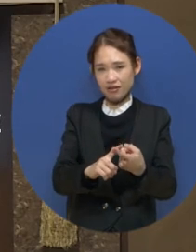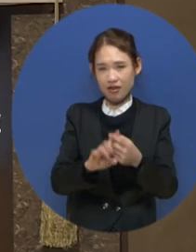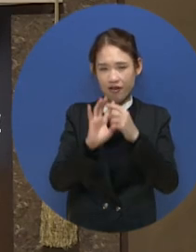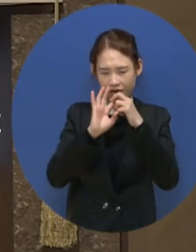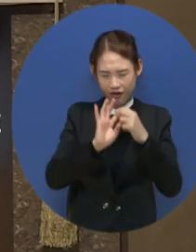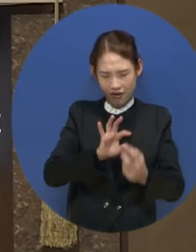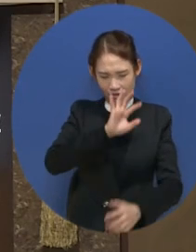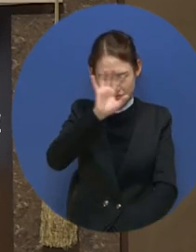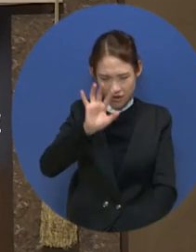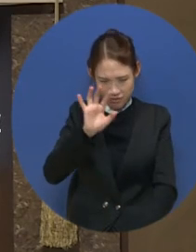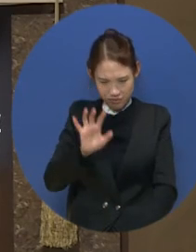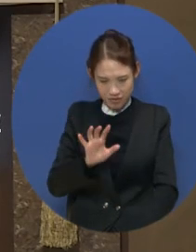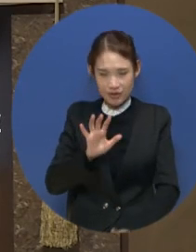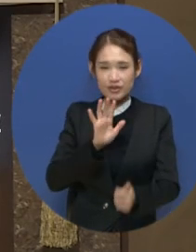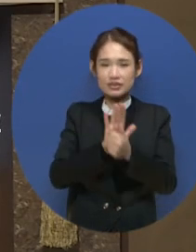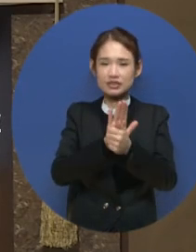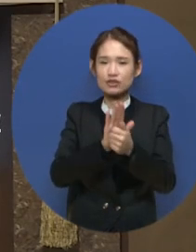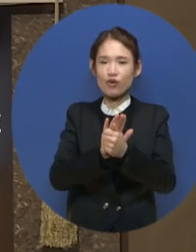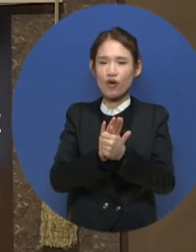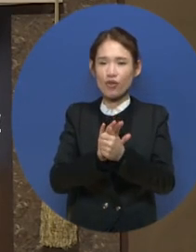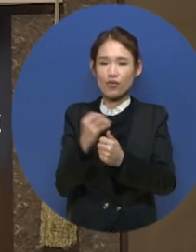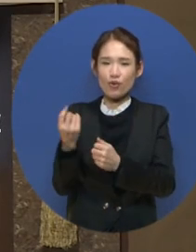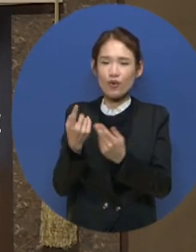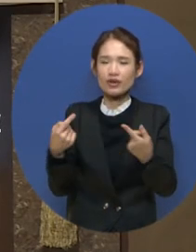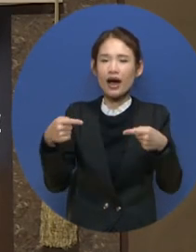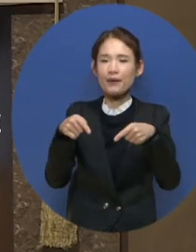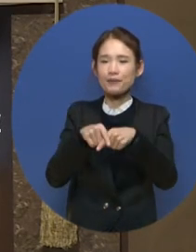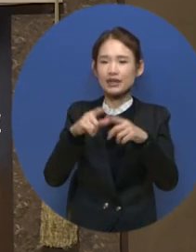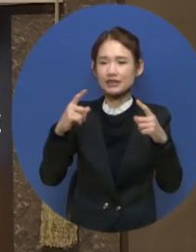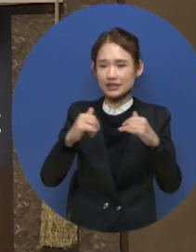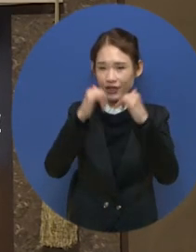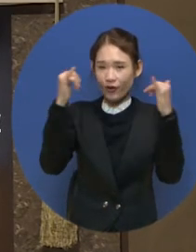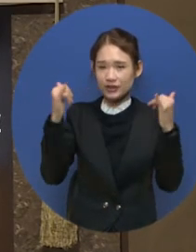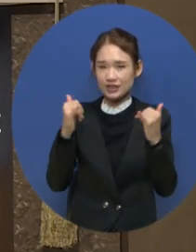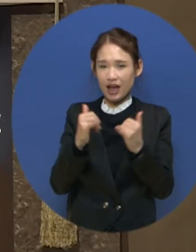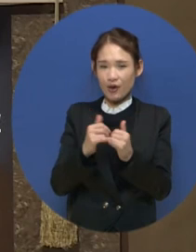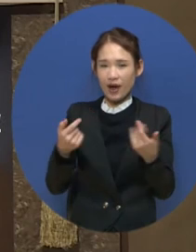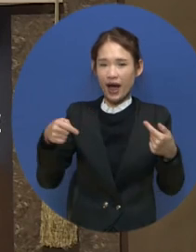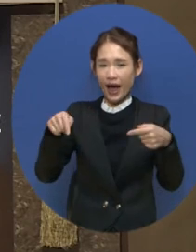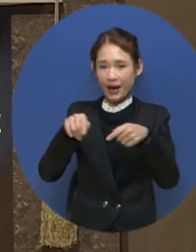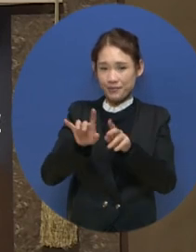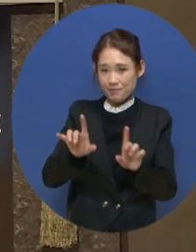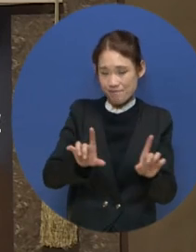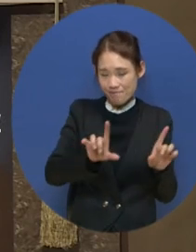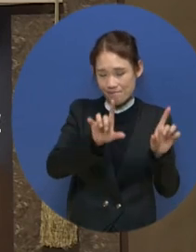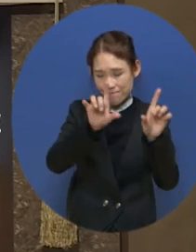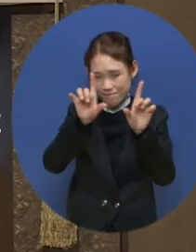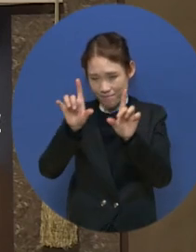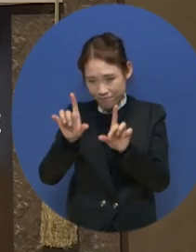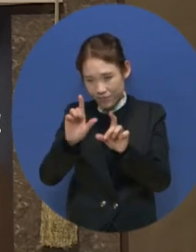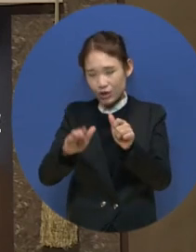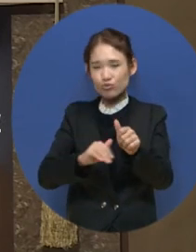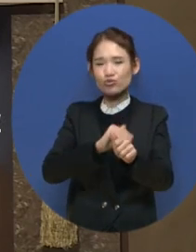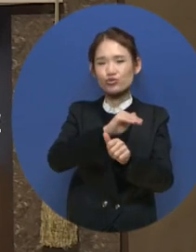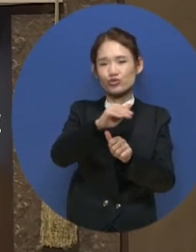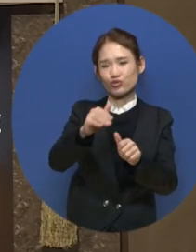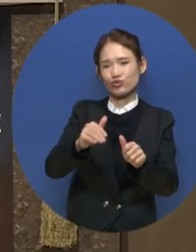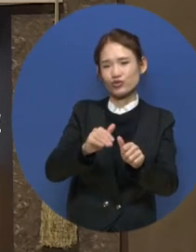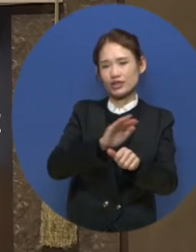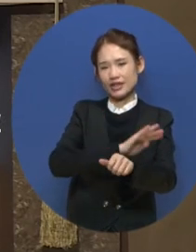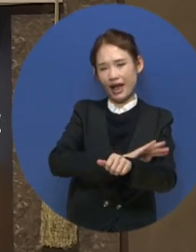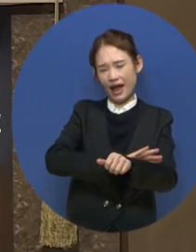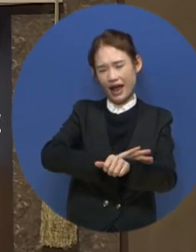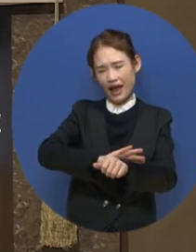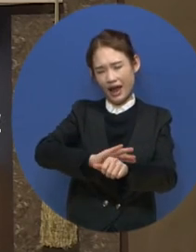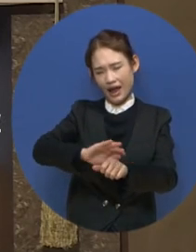이렇게 지원할 수 있고 또 더불어서 제 역사의 함께 지대의 살아가는 이러한 분위기가 잘